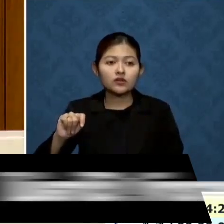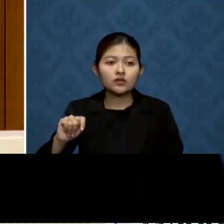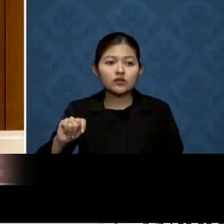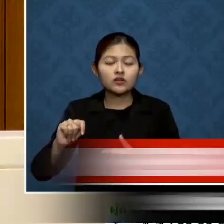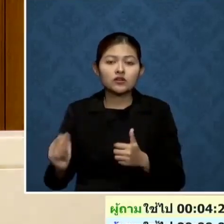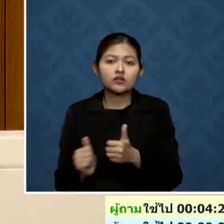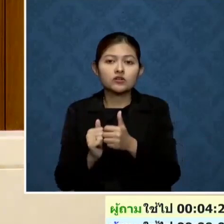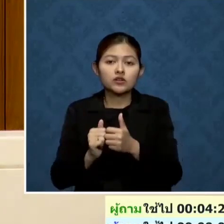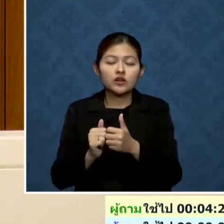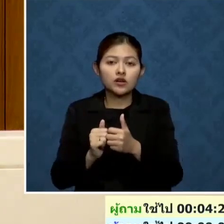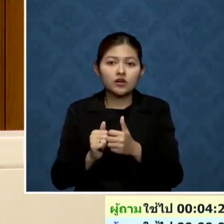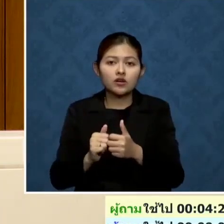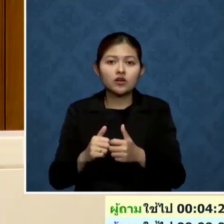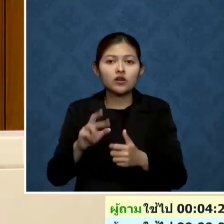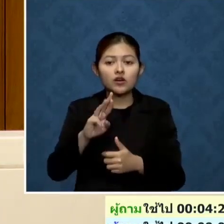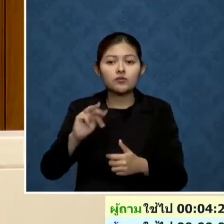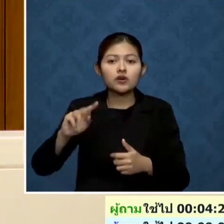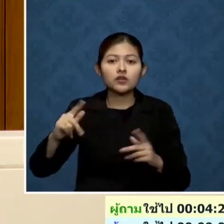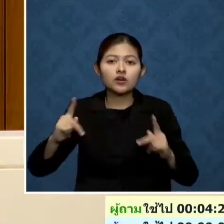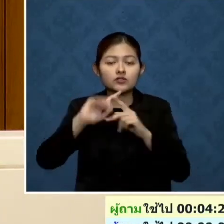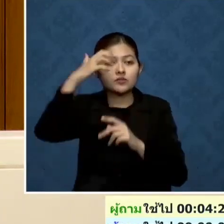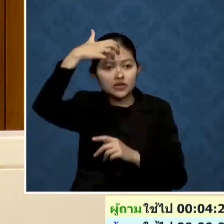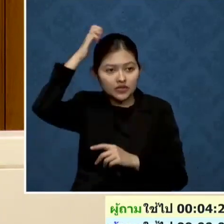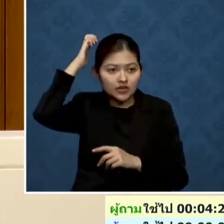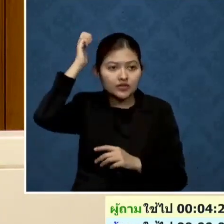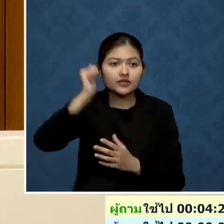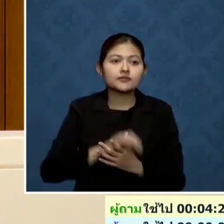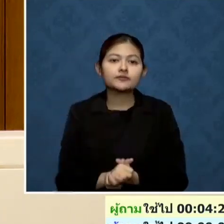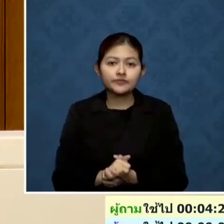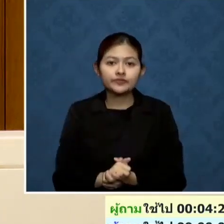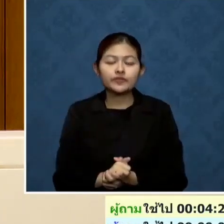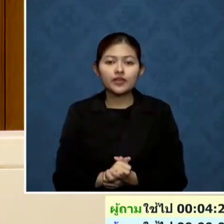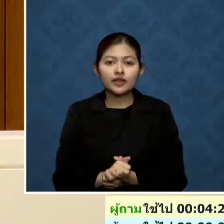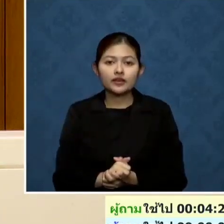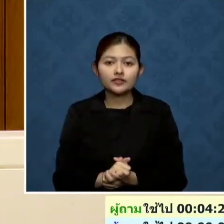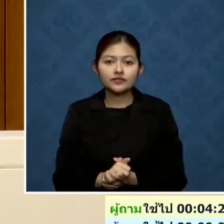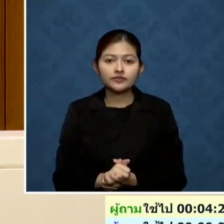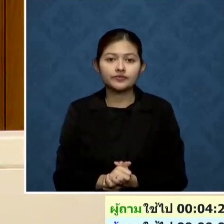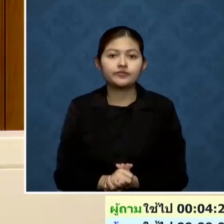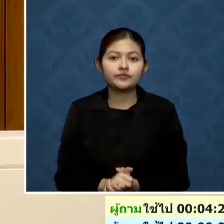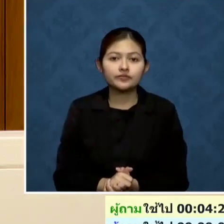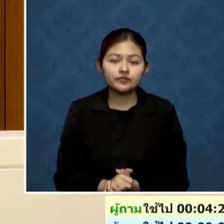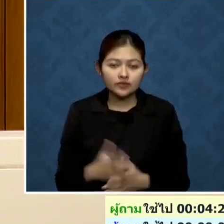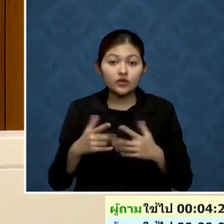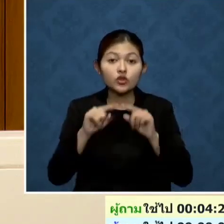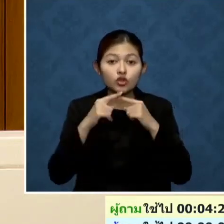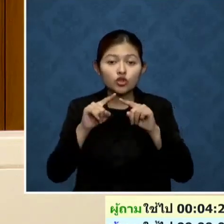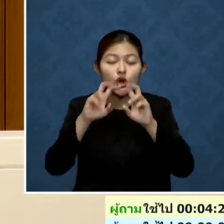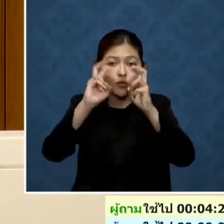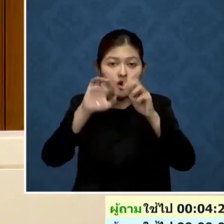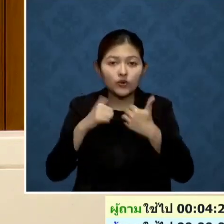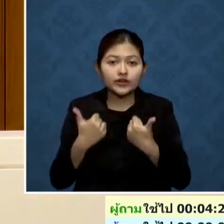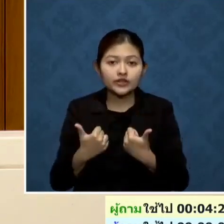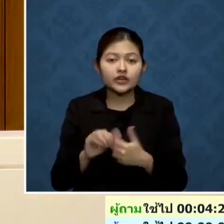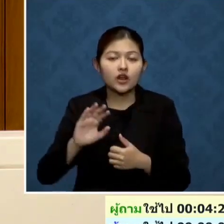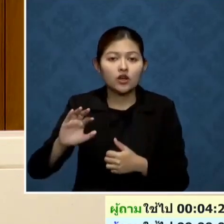แน่ข้าราชการกลั่นแกล้งชาวบ้านเดินสำรวจออกโฉนดที่ดินไม่ถูกต้องไม่ได้อยากเป็นพระเอกแต่ต้องทำบันไดขั้